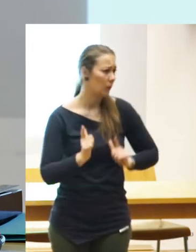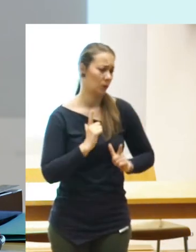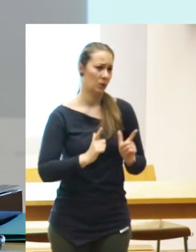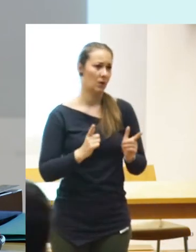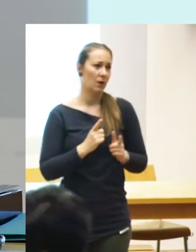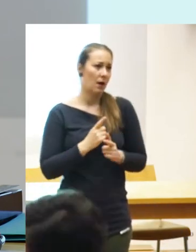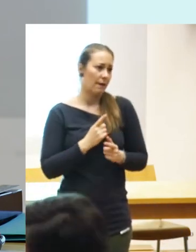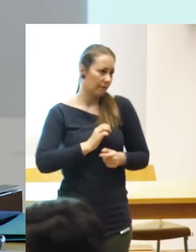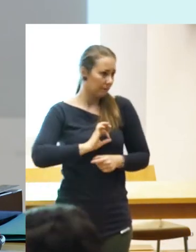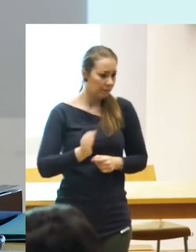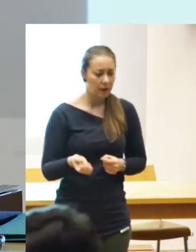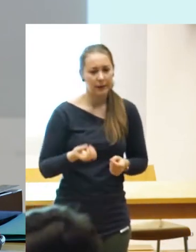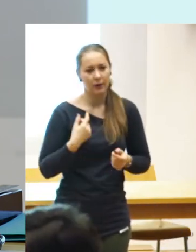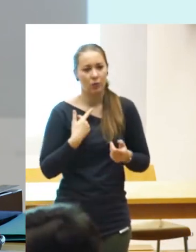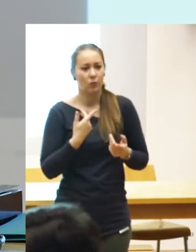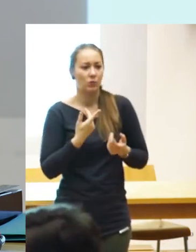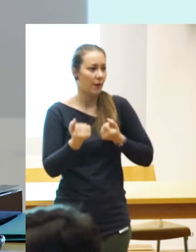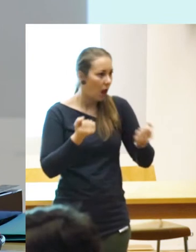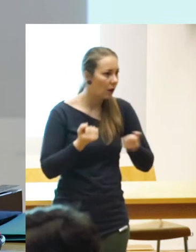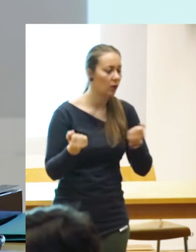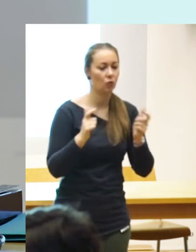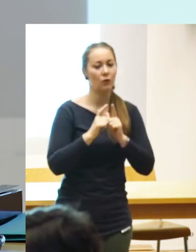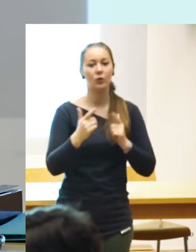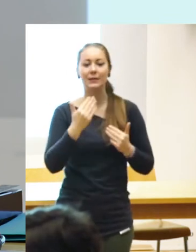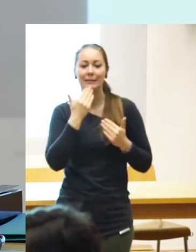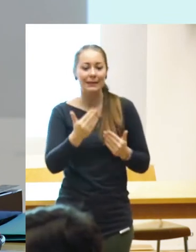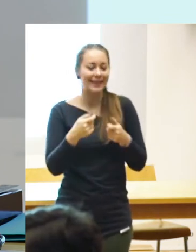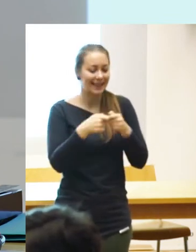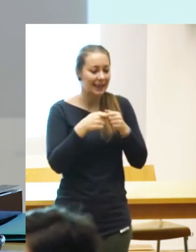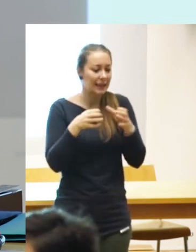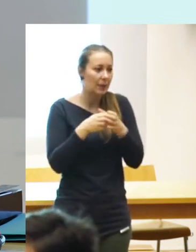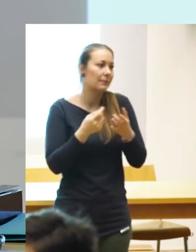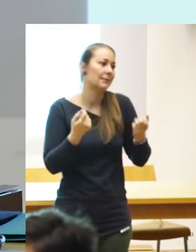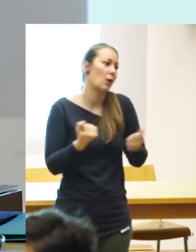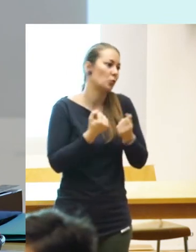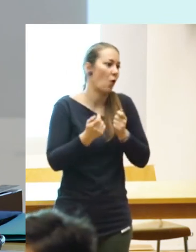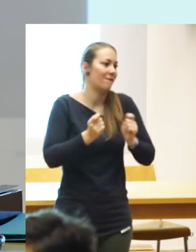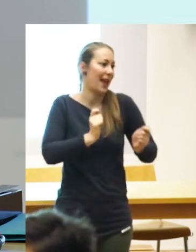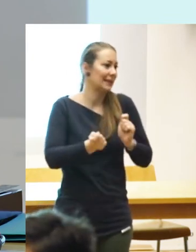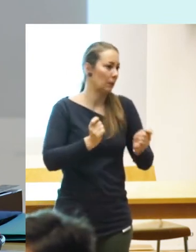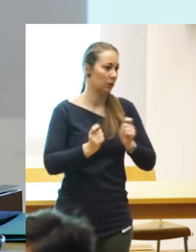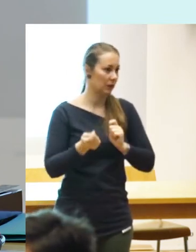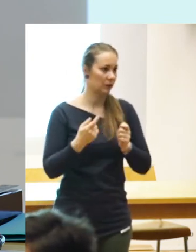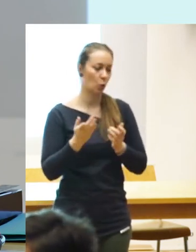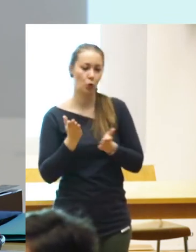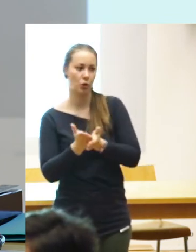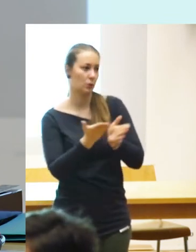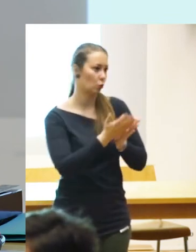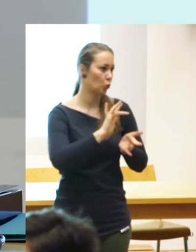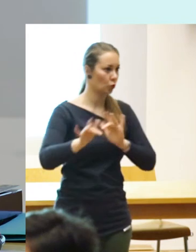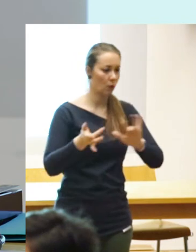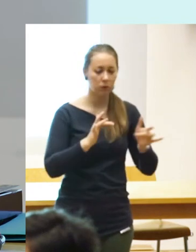že tvoříme nějaký flexibilní malý tým, který v zásadě ty etická